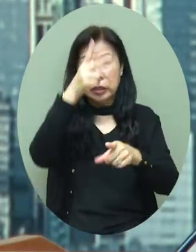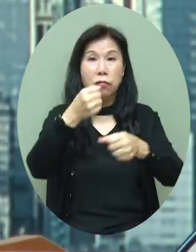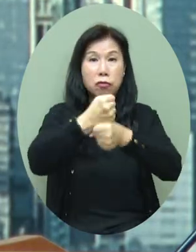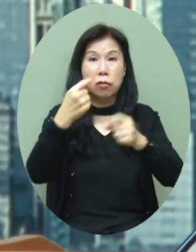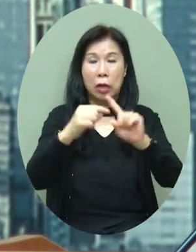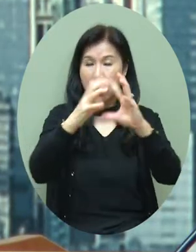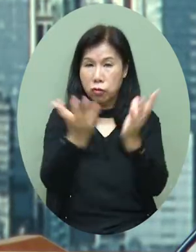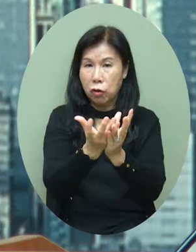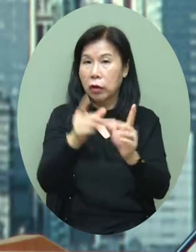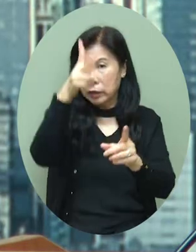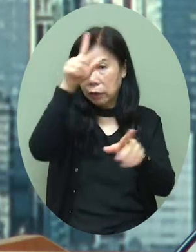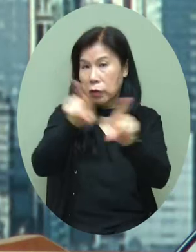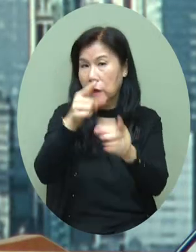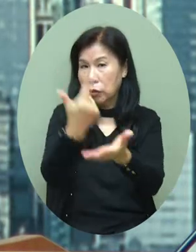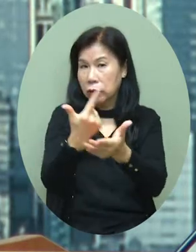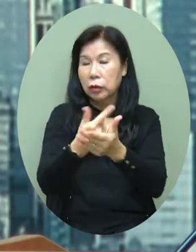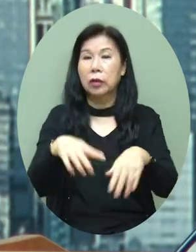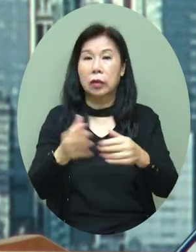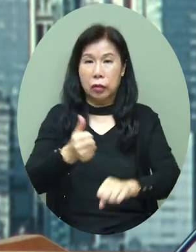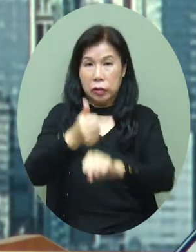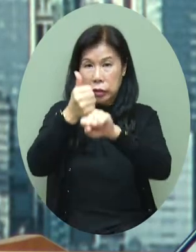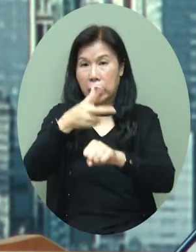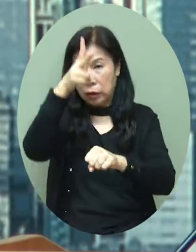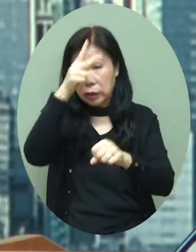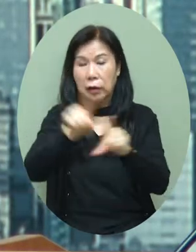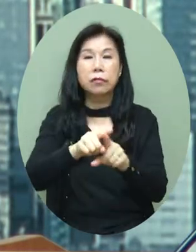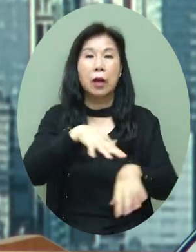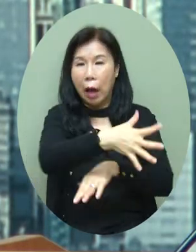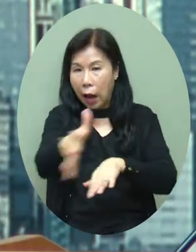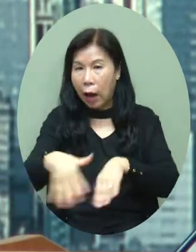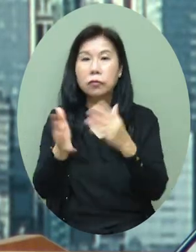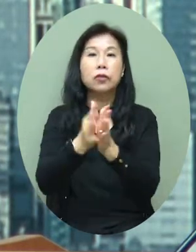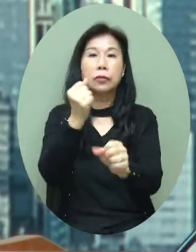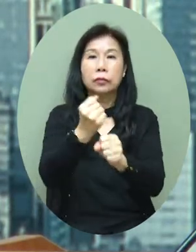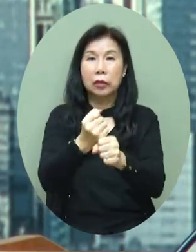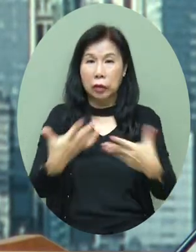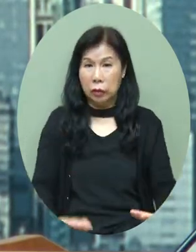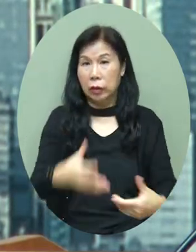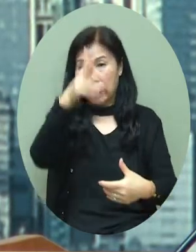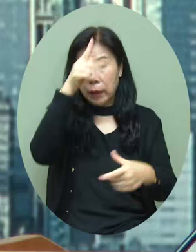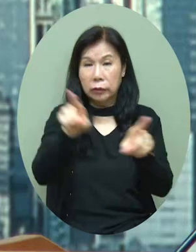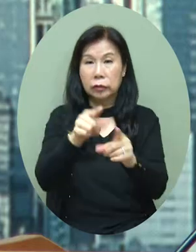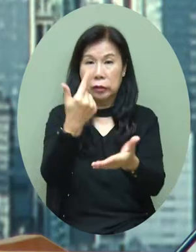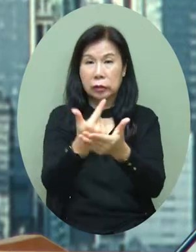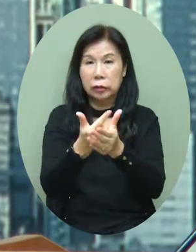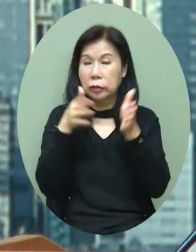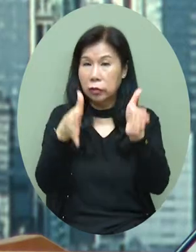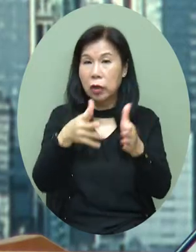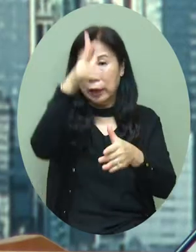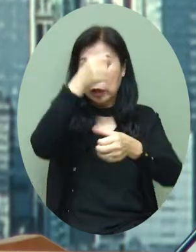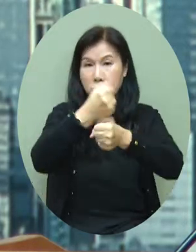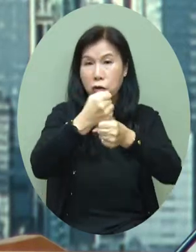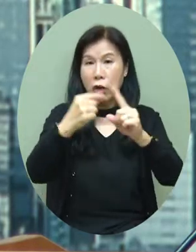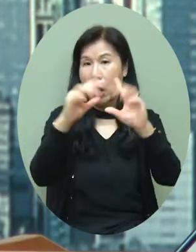府嘅骨幹，有責任全力支持政府施政工作。本屆政府十分之注重與公務員